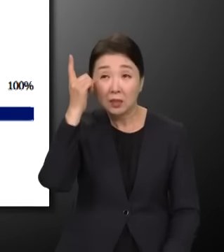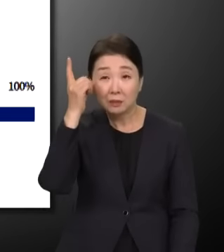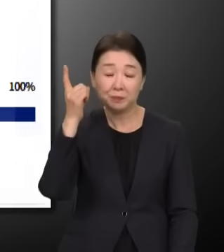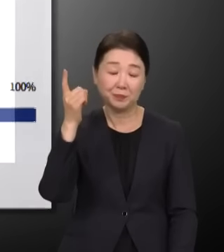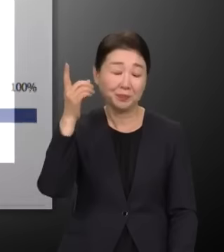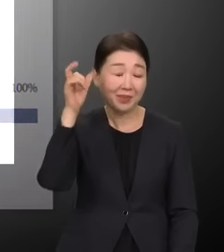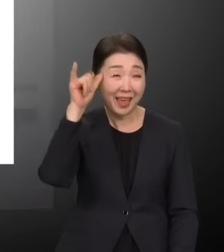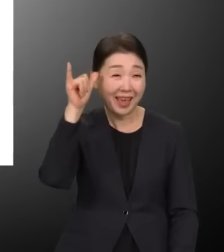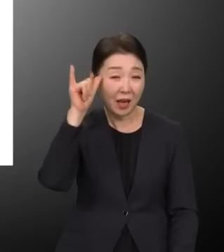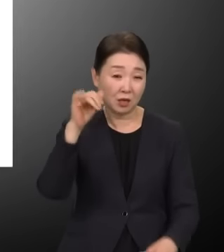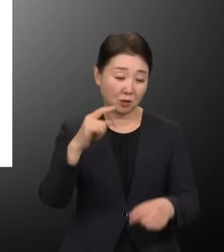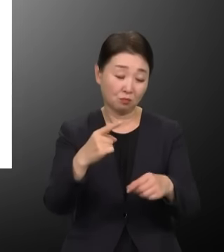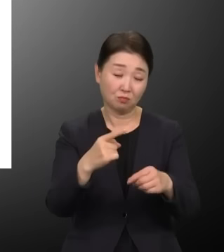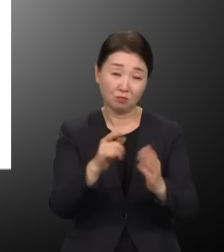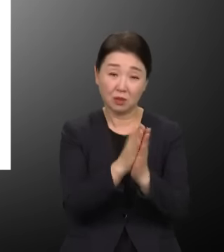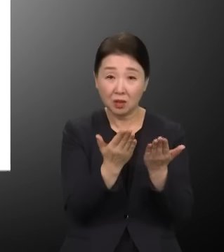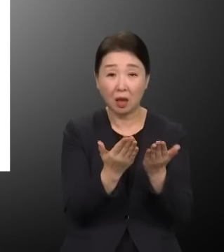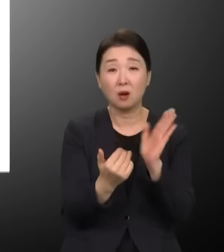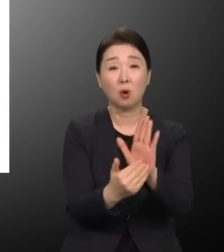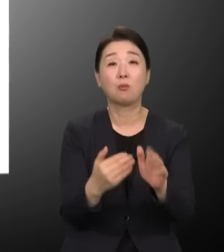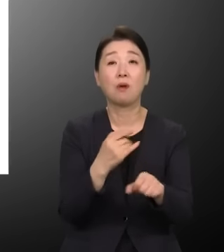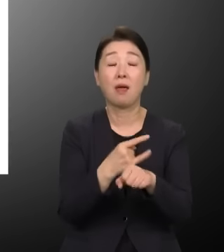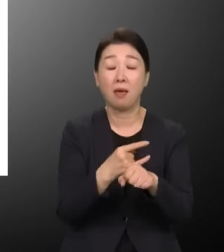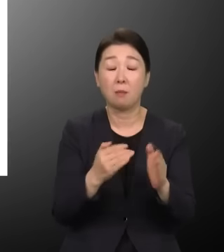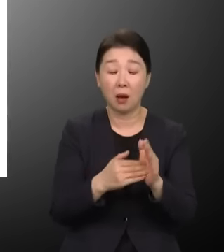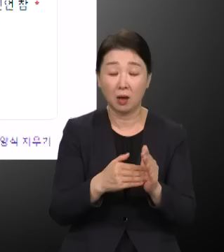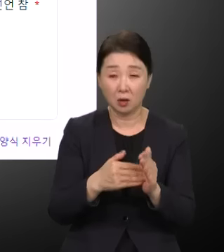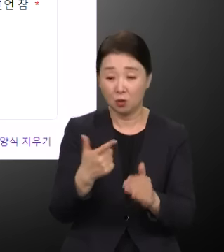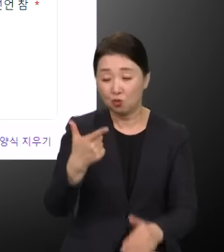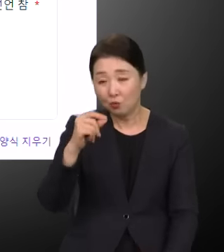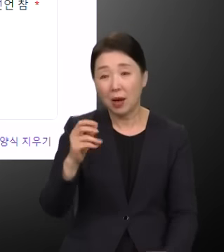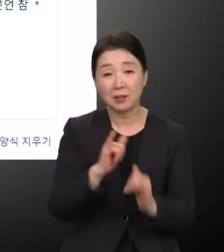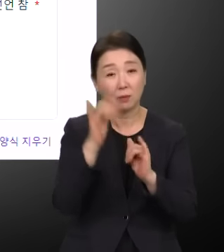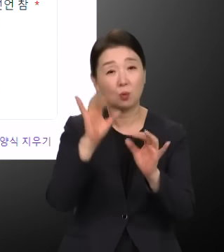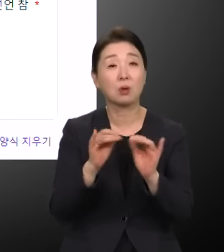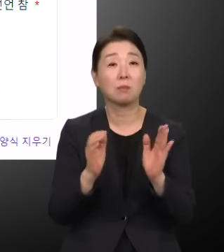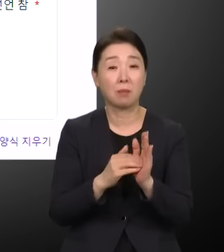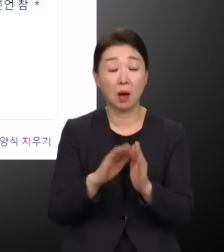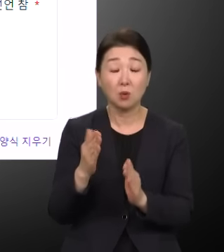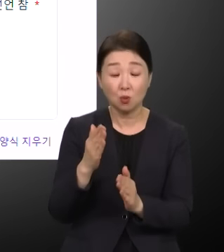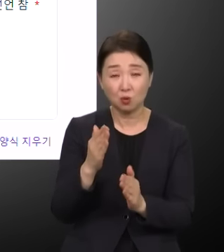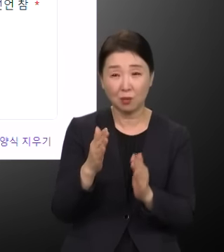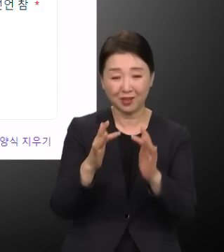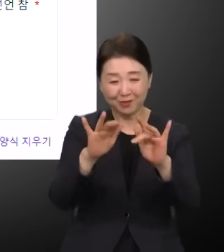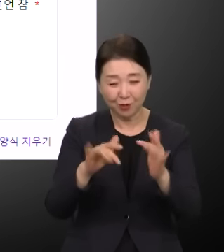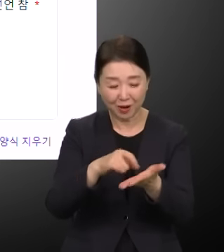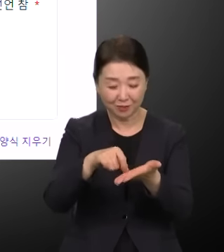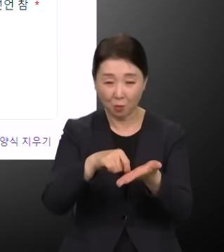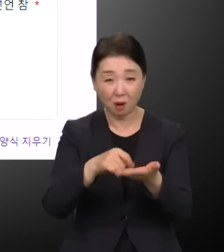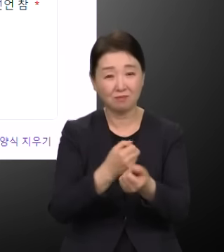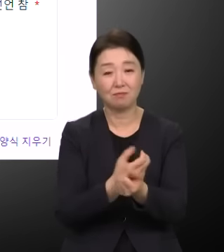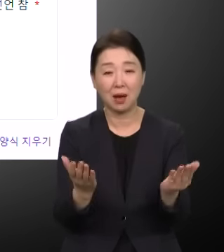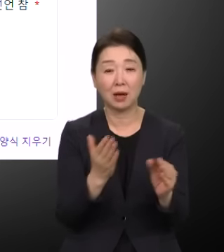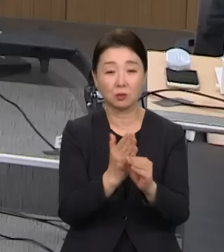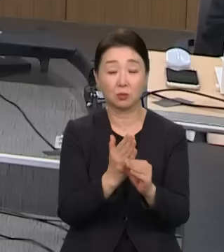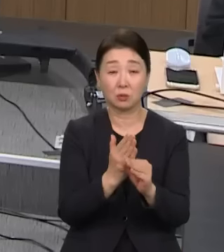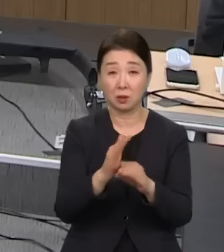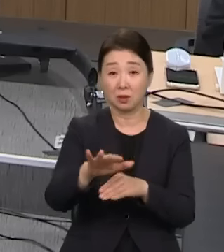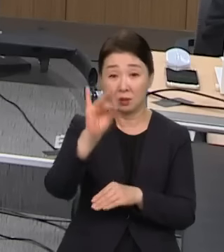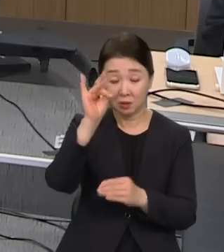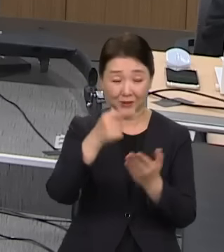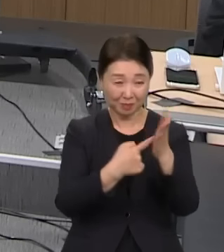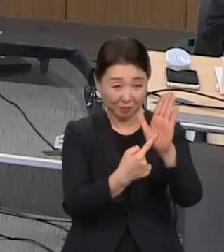거부하자는 국회 국민청원에 6만 명 가까이 동의했고 최근에도 온라인 서명이 확산하고 있습니다. 오늘 처음